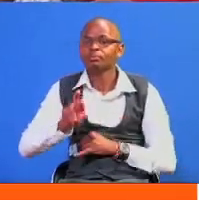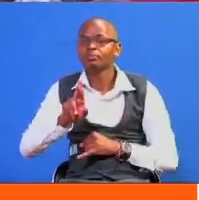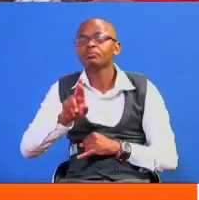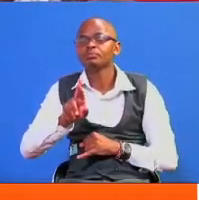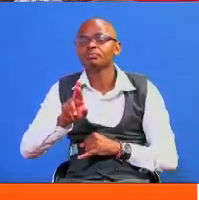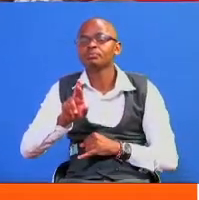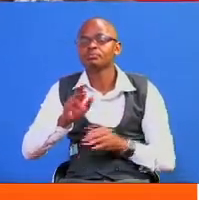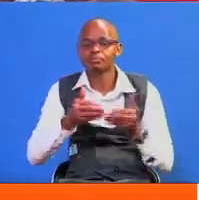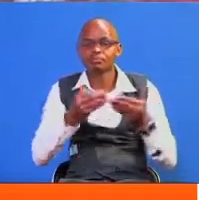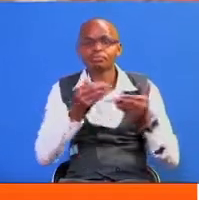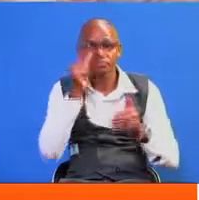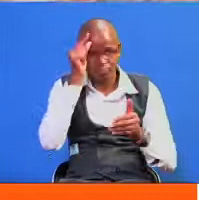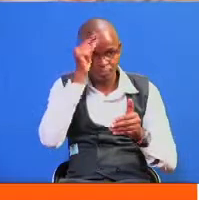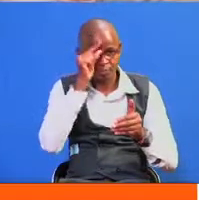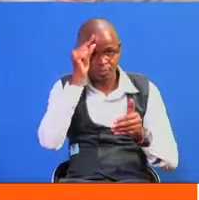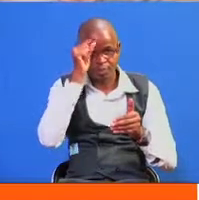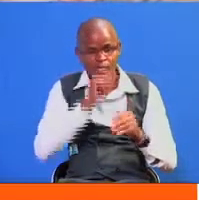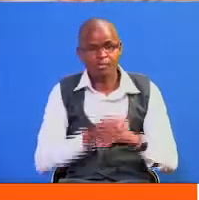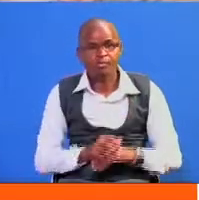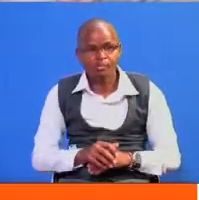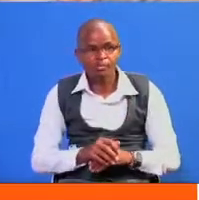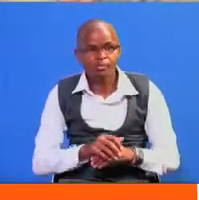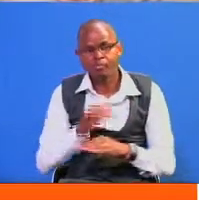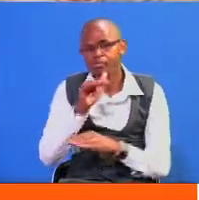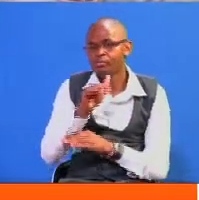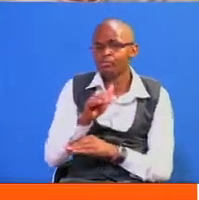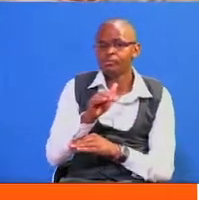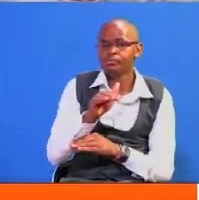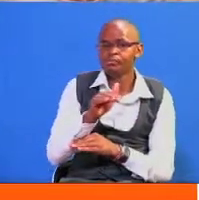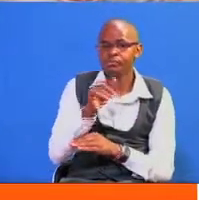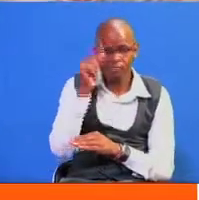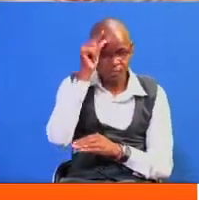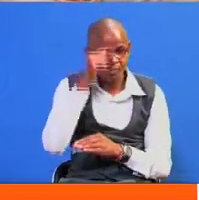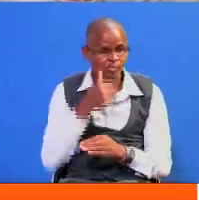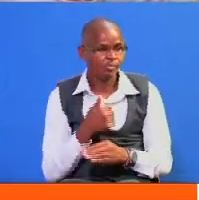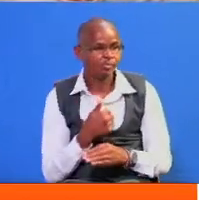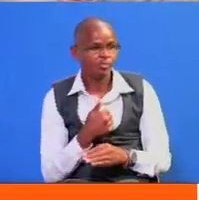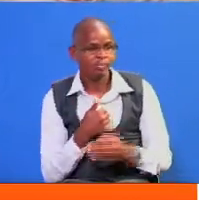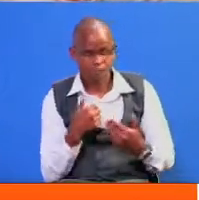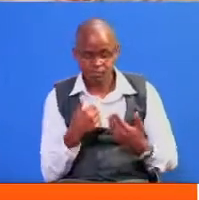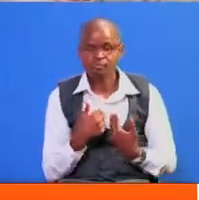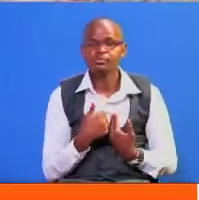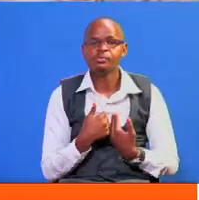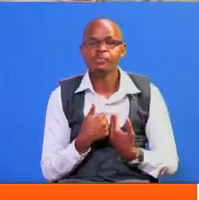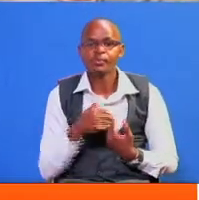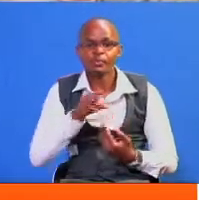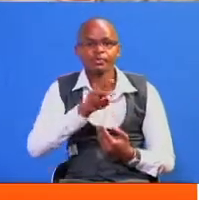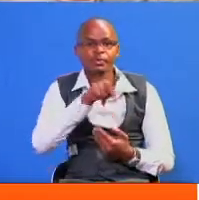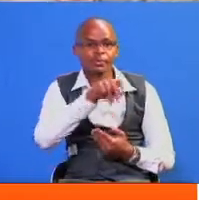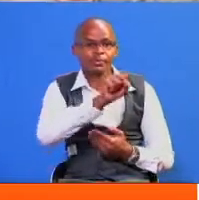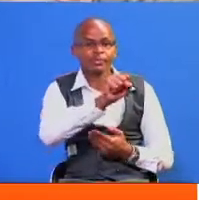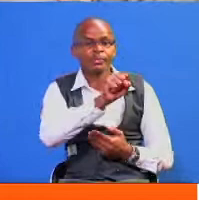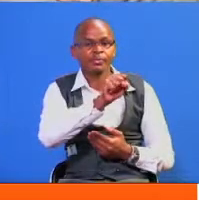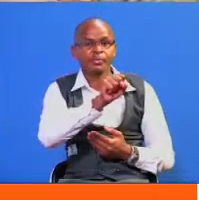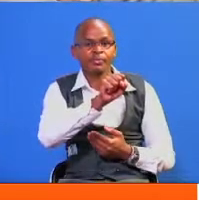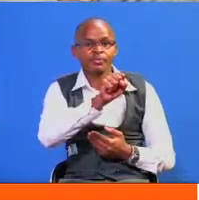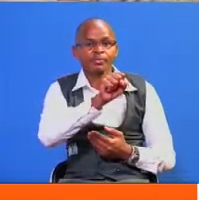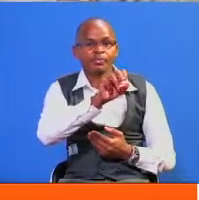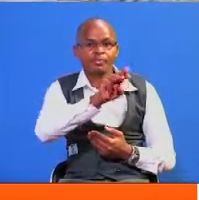wakiwa walipewa na serikali. Wito wetu, tuko na serikali, tuko na MP wetu area